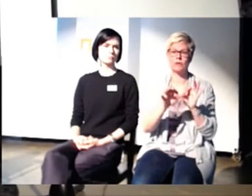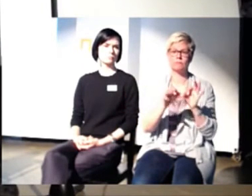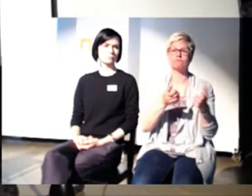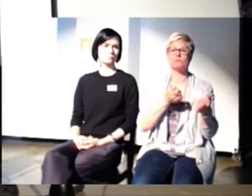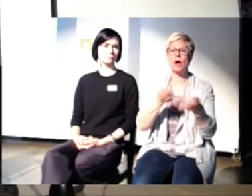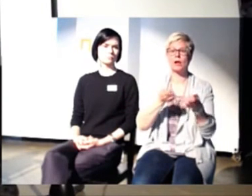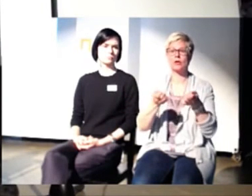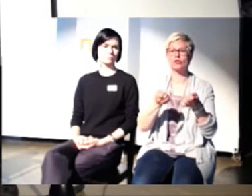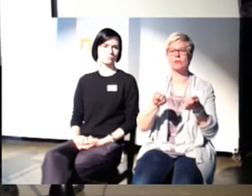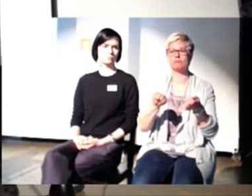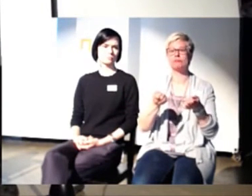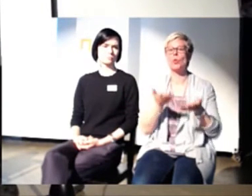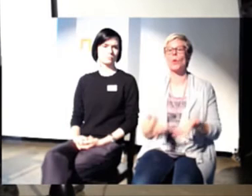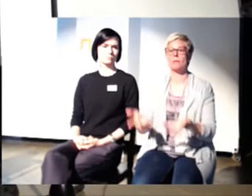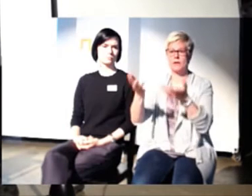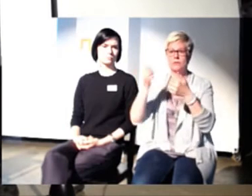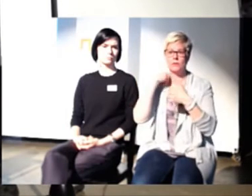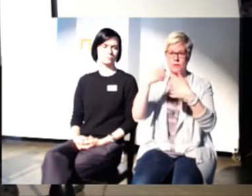hallinnoituja ja ylläpidettyjä residenssejä.